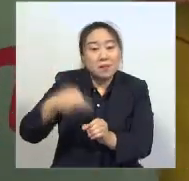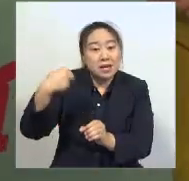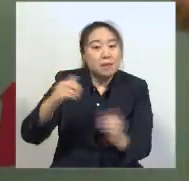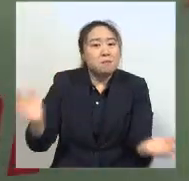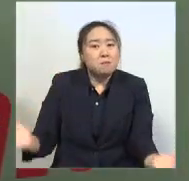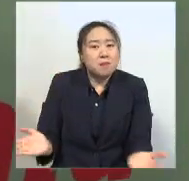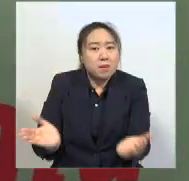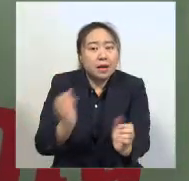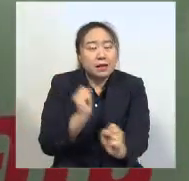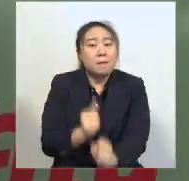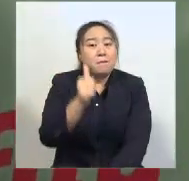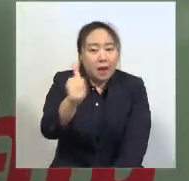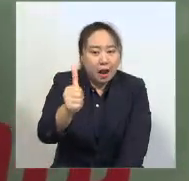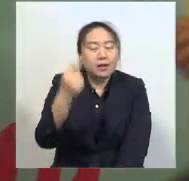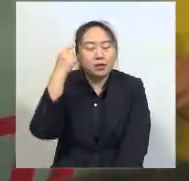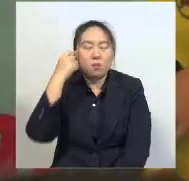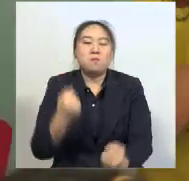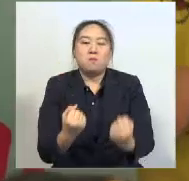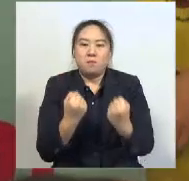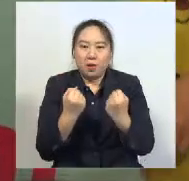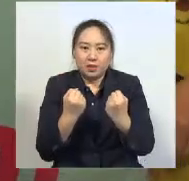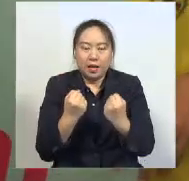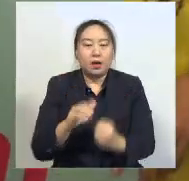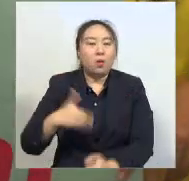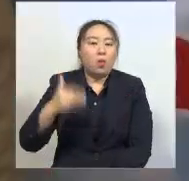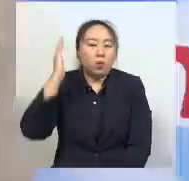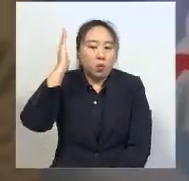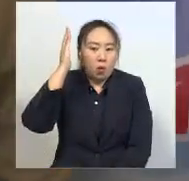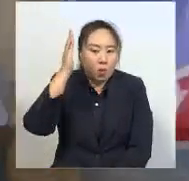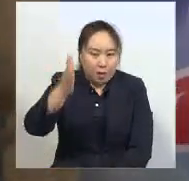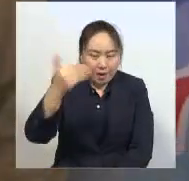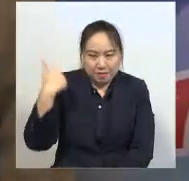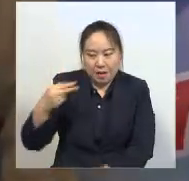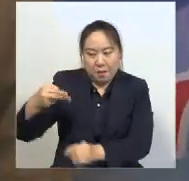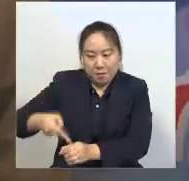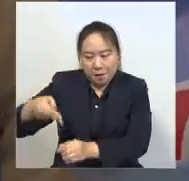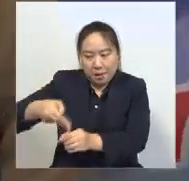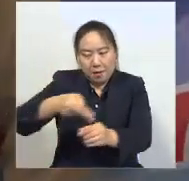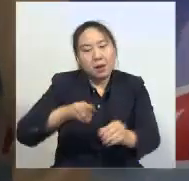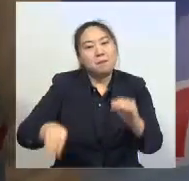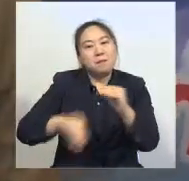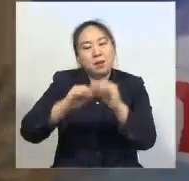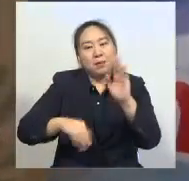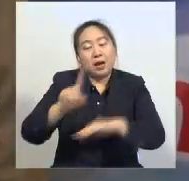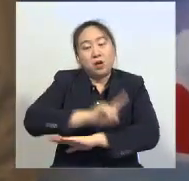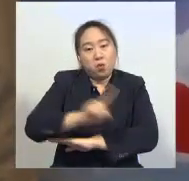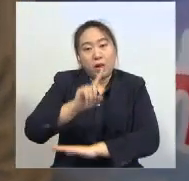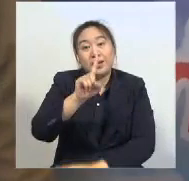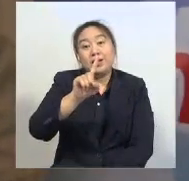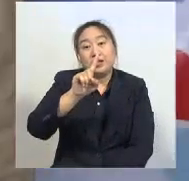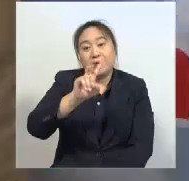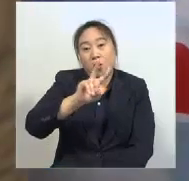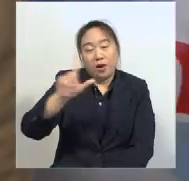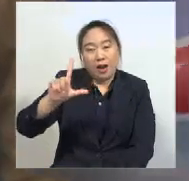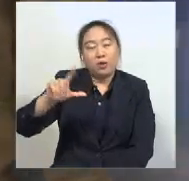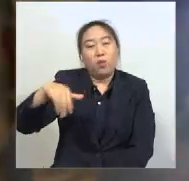ได้สำเร็จก็มั่นใจว่าจะทำให้การใช้ไบโอดีเซลเพิ่มขึ้นประมาณ2ล้าน1แสนลิตรต่อวันเลยทีเดียว